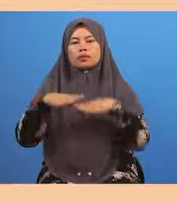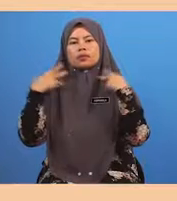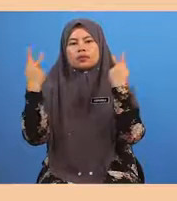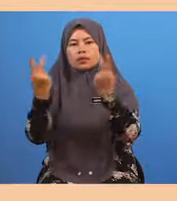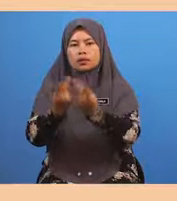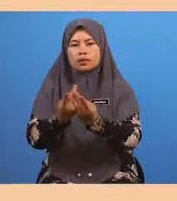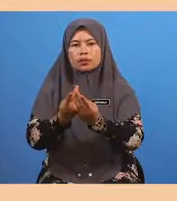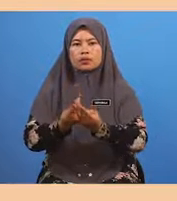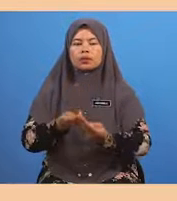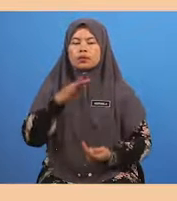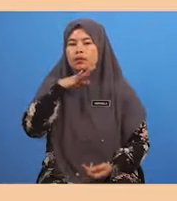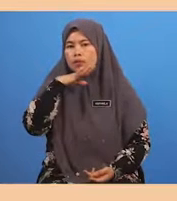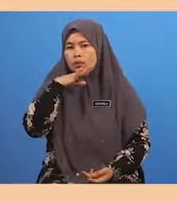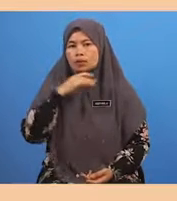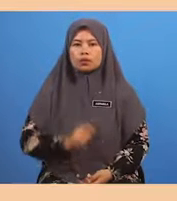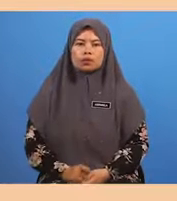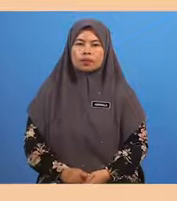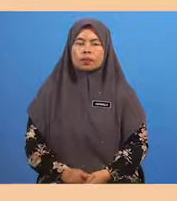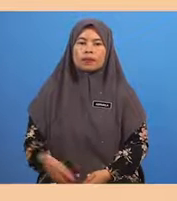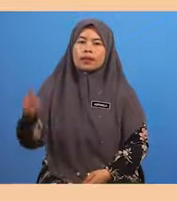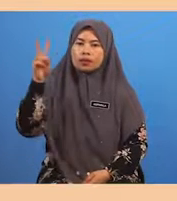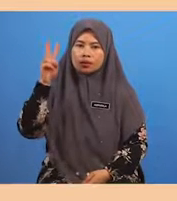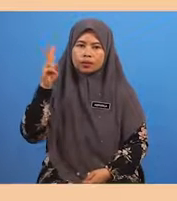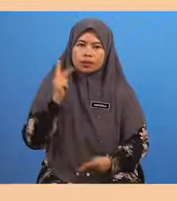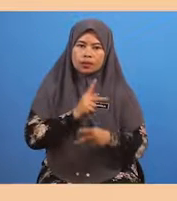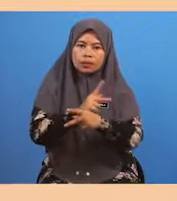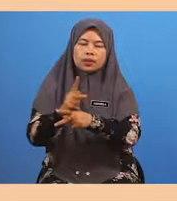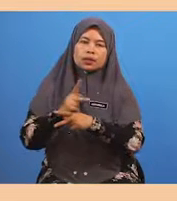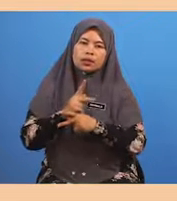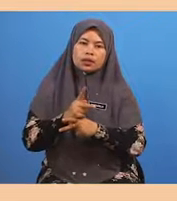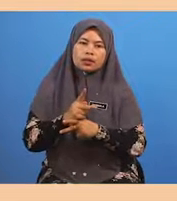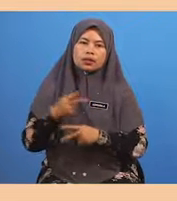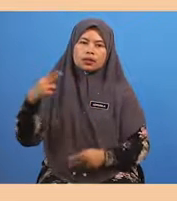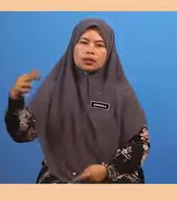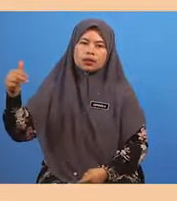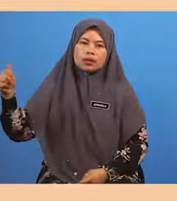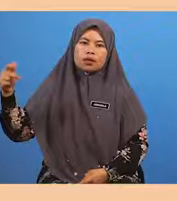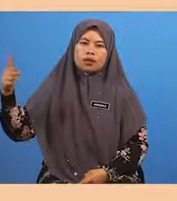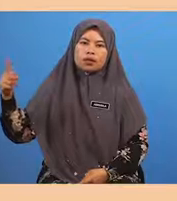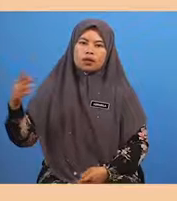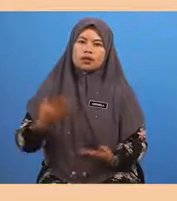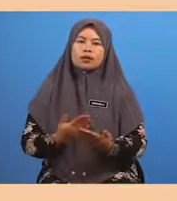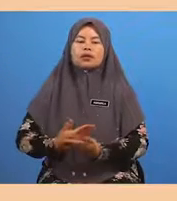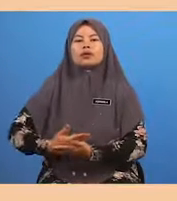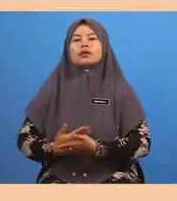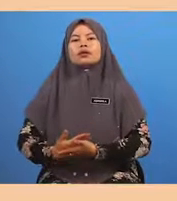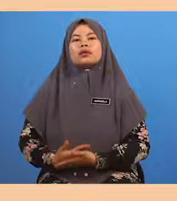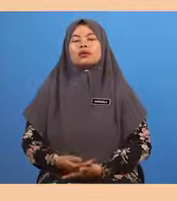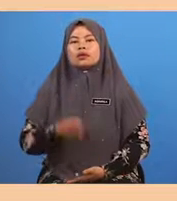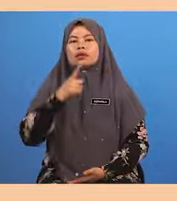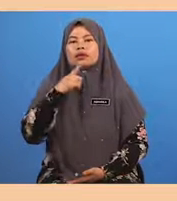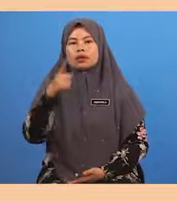aduk. Hikmah yang kedua pula, memelihara hak anak angkat dalam mewarisi harta pusaka bapa